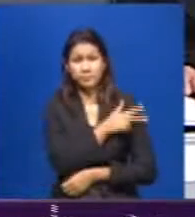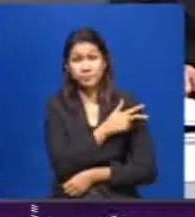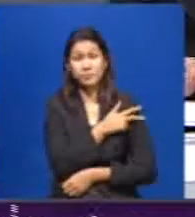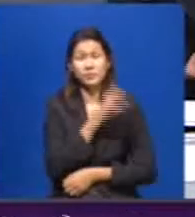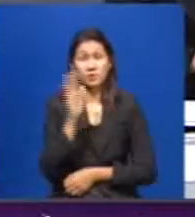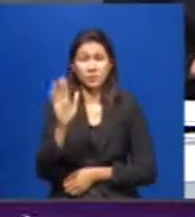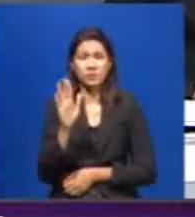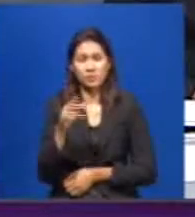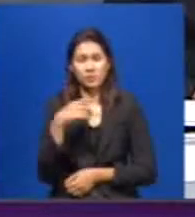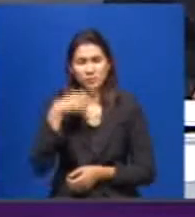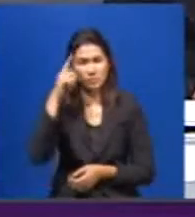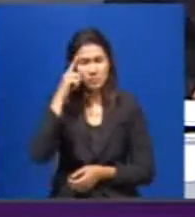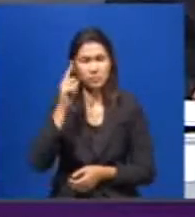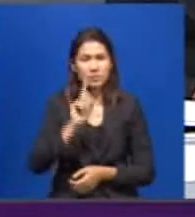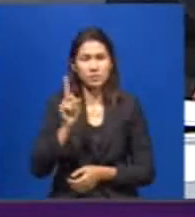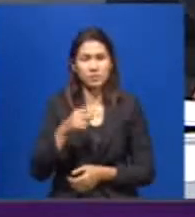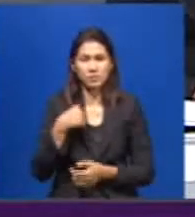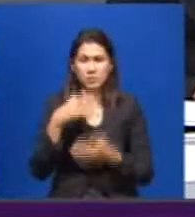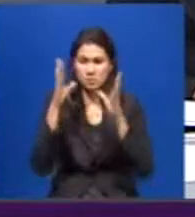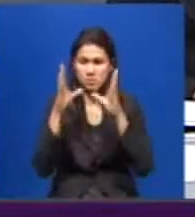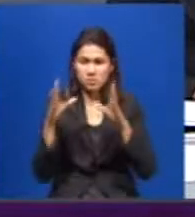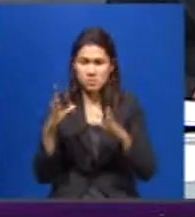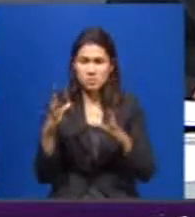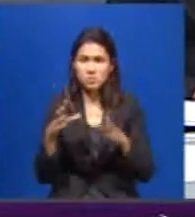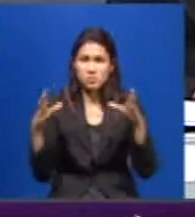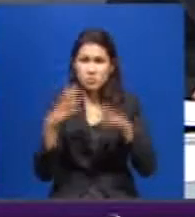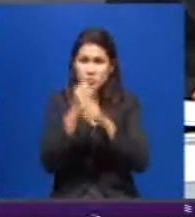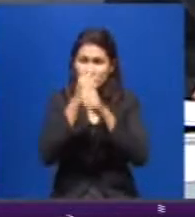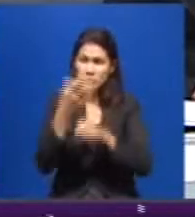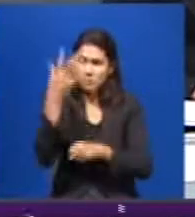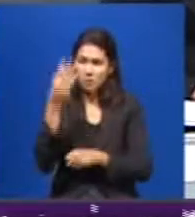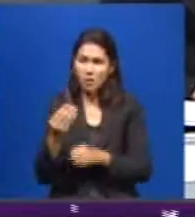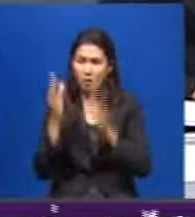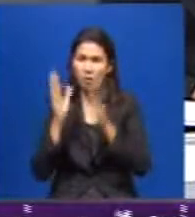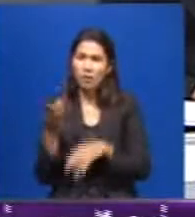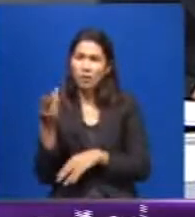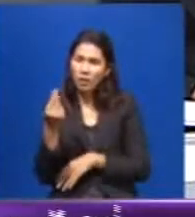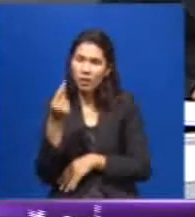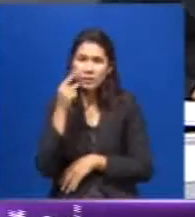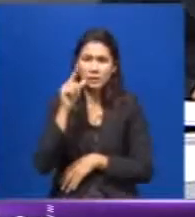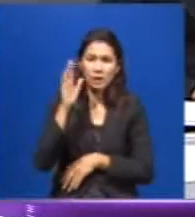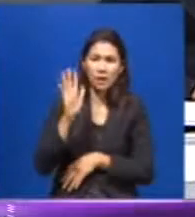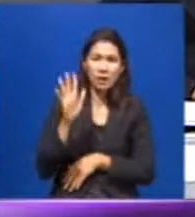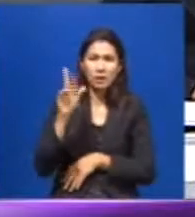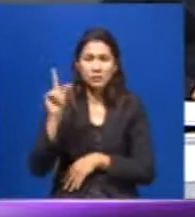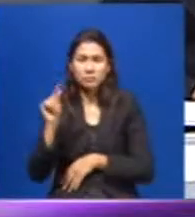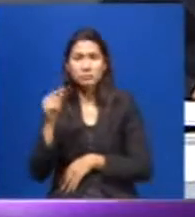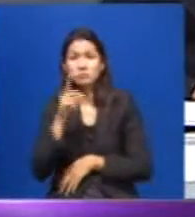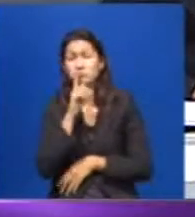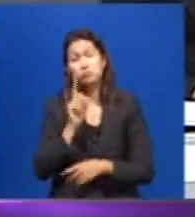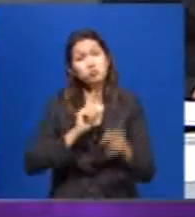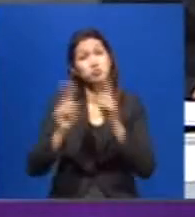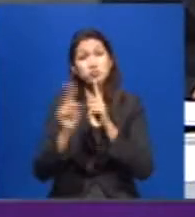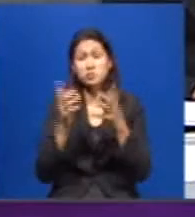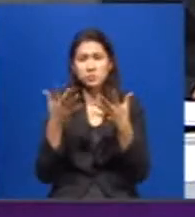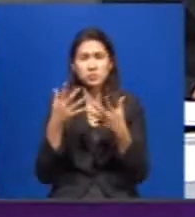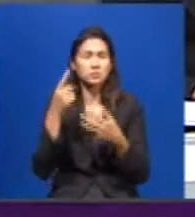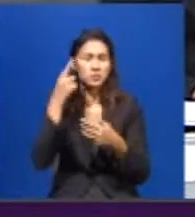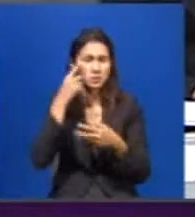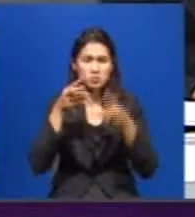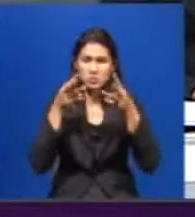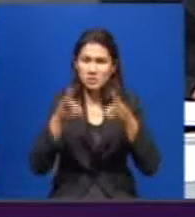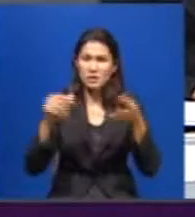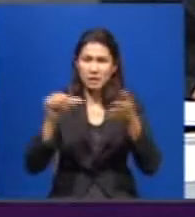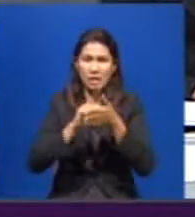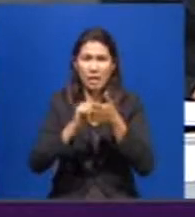มองว่าคือจะเหลือรัฐมนตรีกี่คนก็แล้วแต่จะ5คนจะ20คนแต่ว่าถ้าไม่มีการพูดคุยกันทางออกของประเทศก็อาจจะดูเหมือน